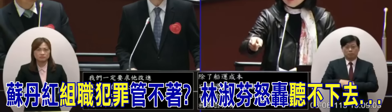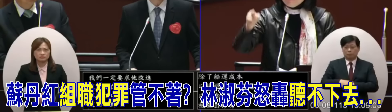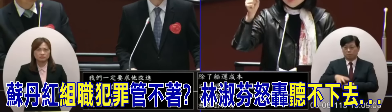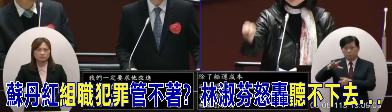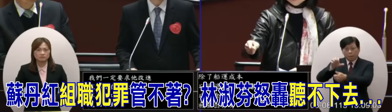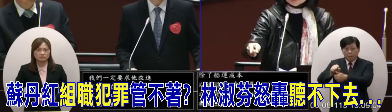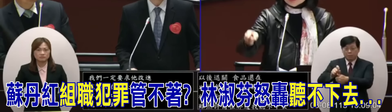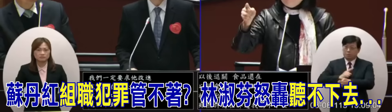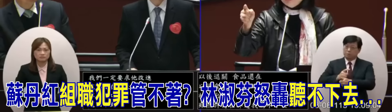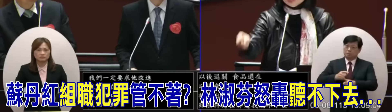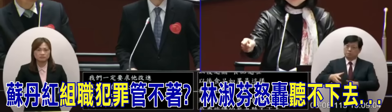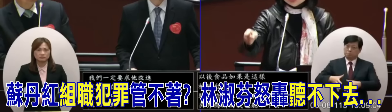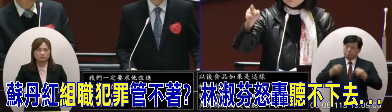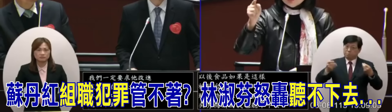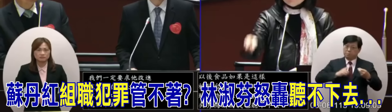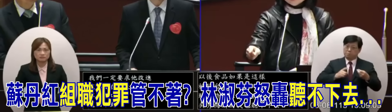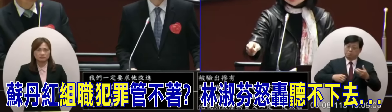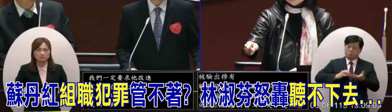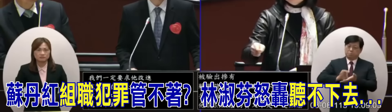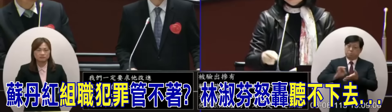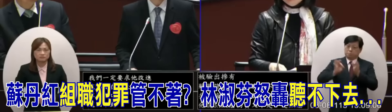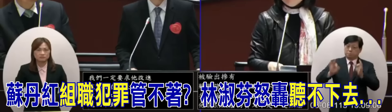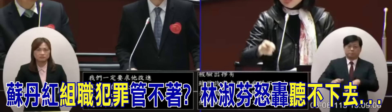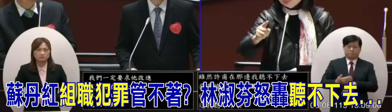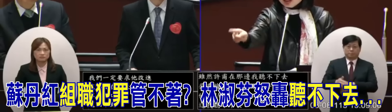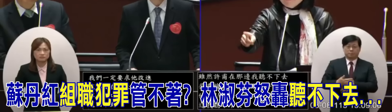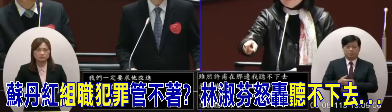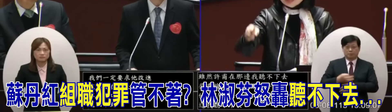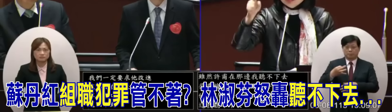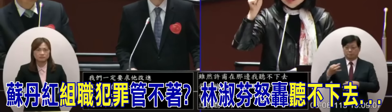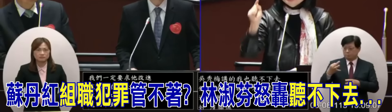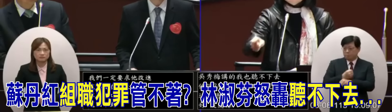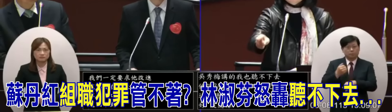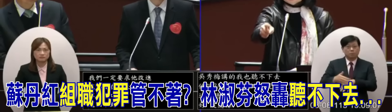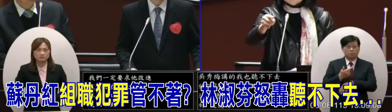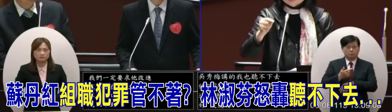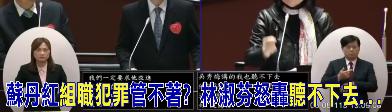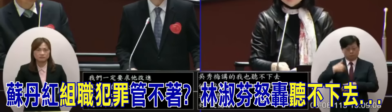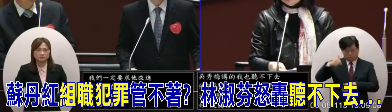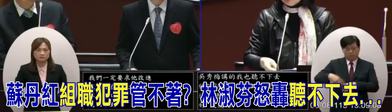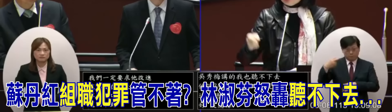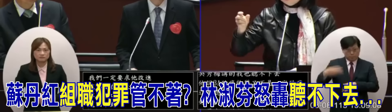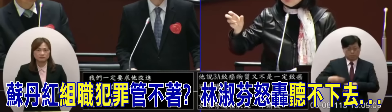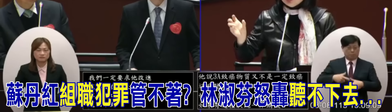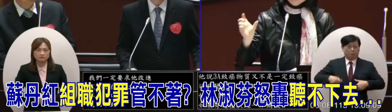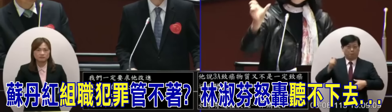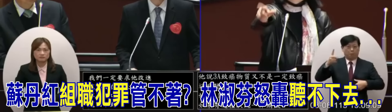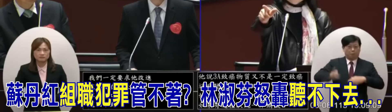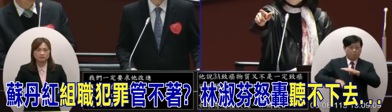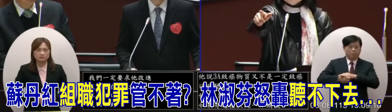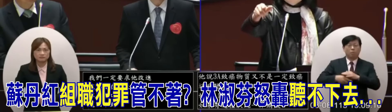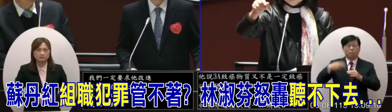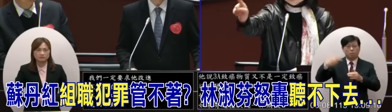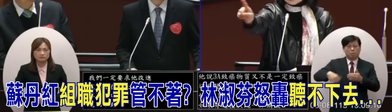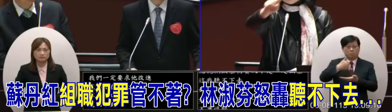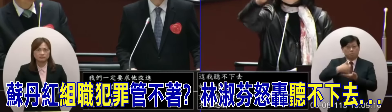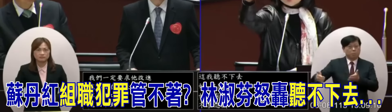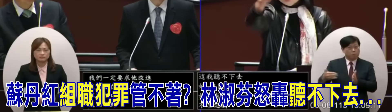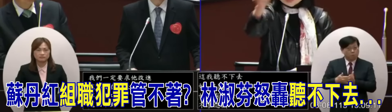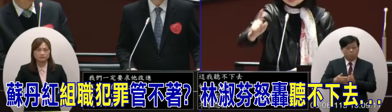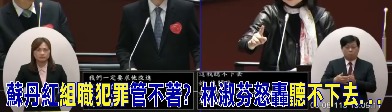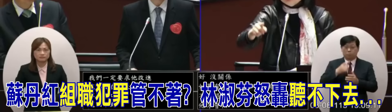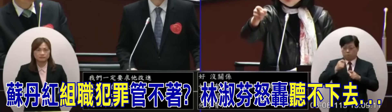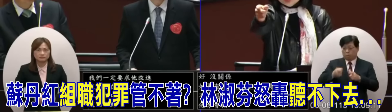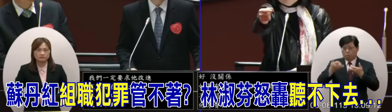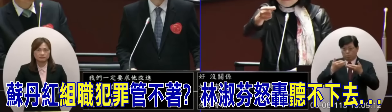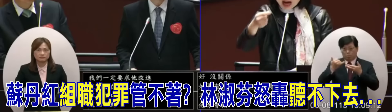人抓到，免付出代价，无了钱，未赔钱，没有成本，下次敢再犯。而且原货退出关，在海